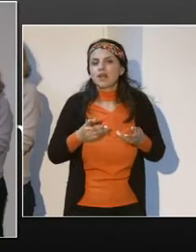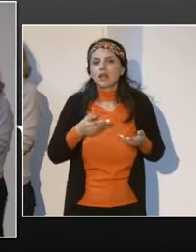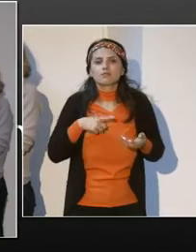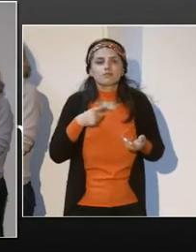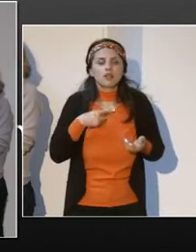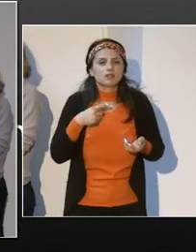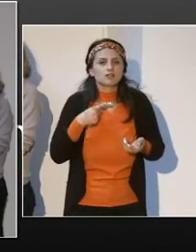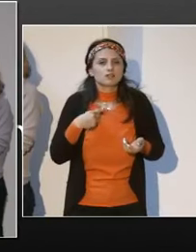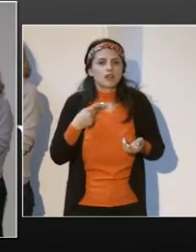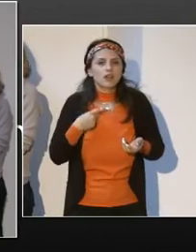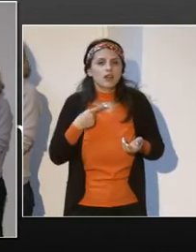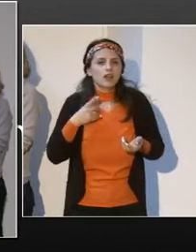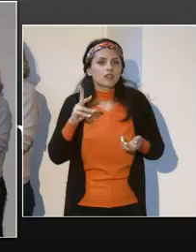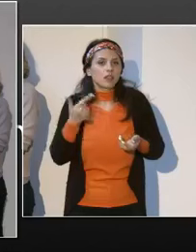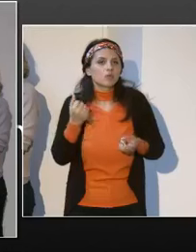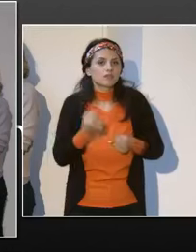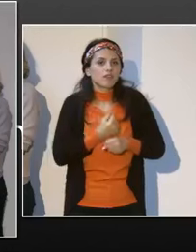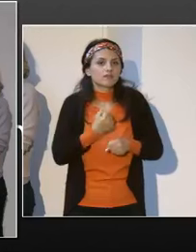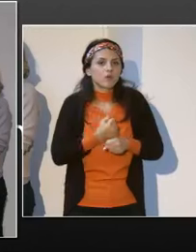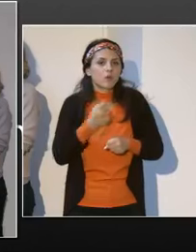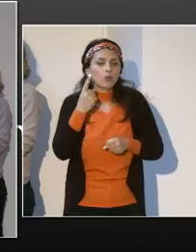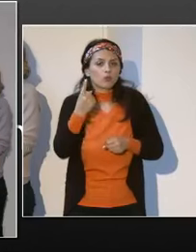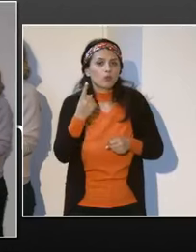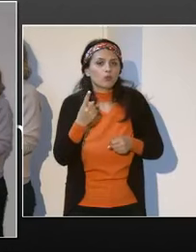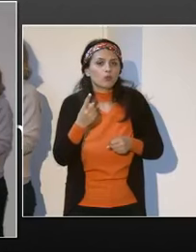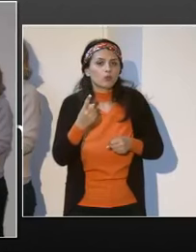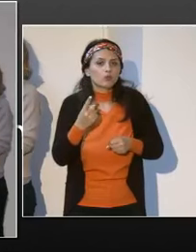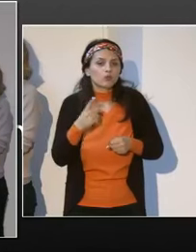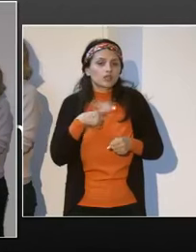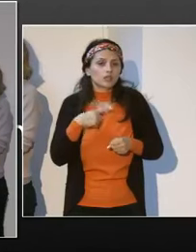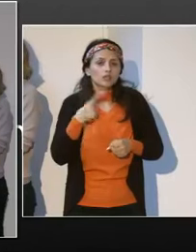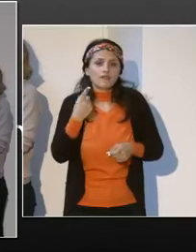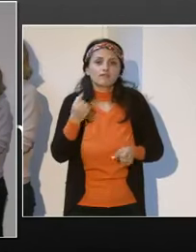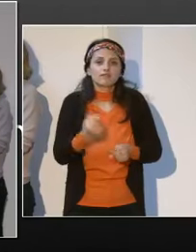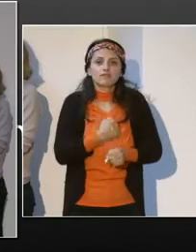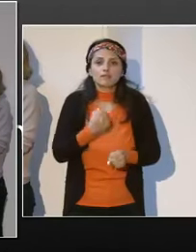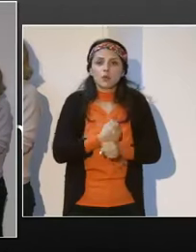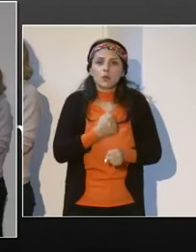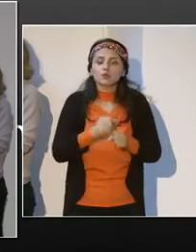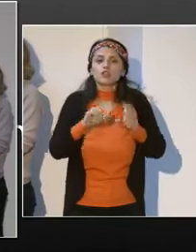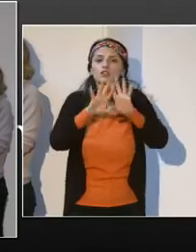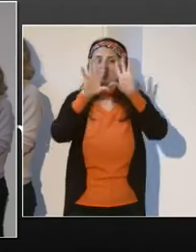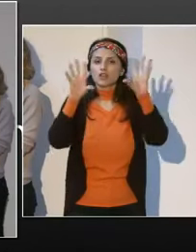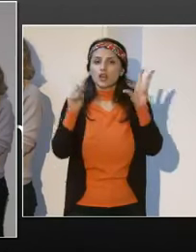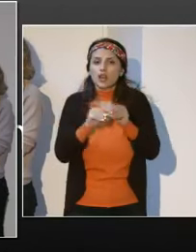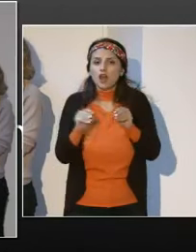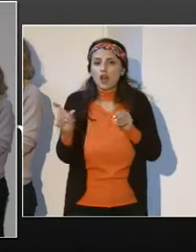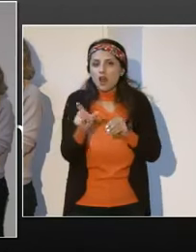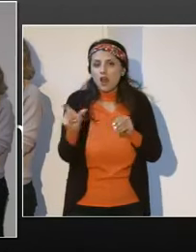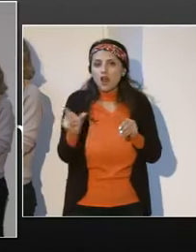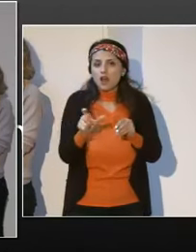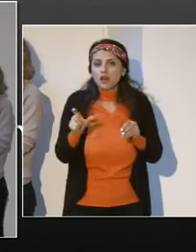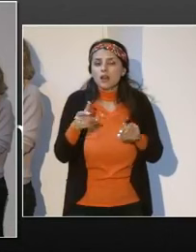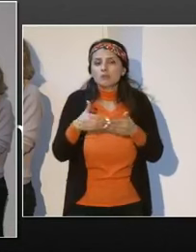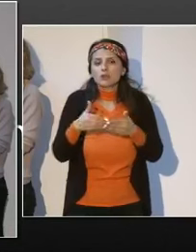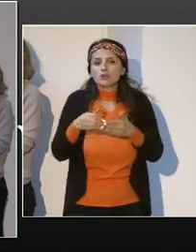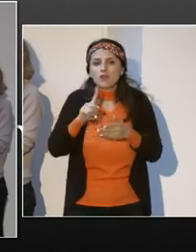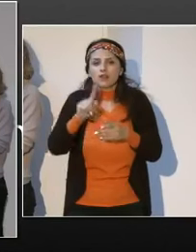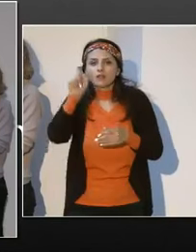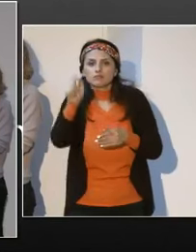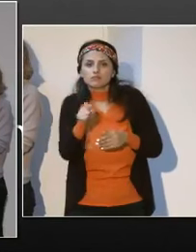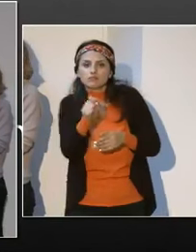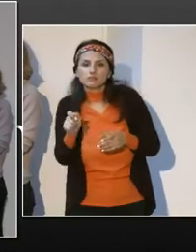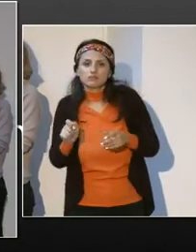trebuie creat un cadru de reglementare generală a dezinstituționalizare II